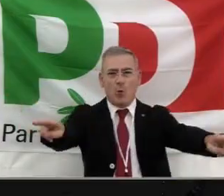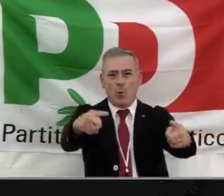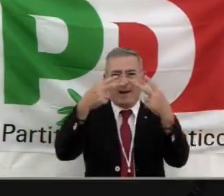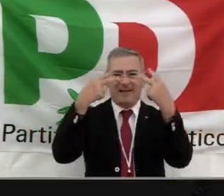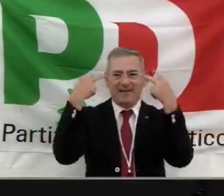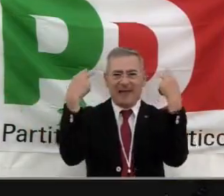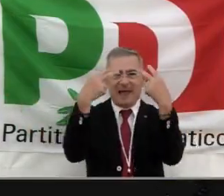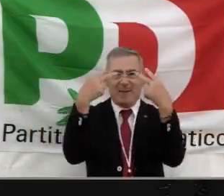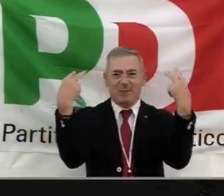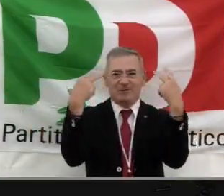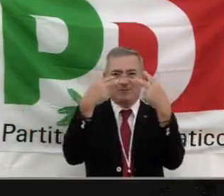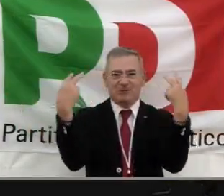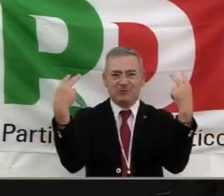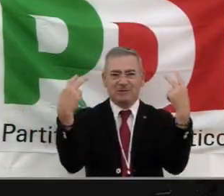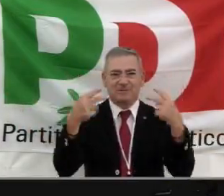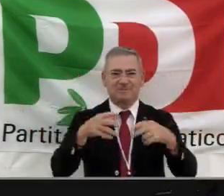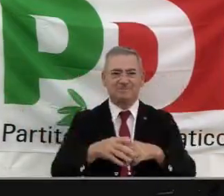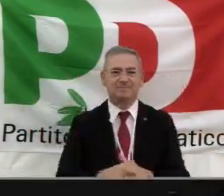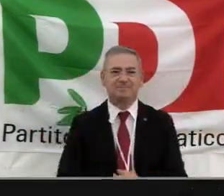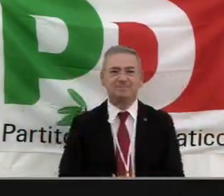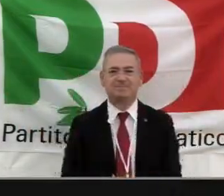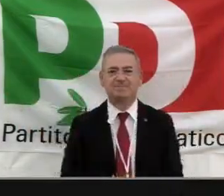guardiamoci!